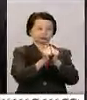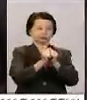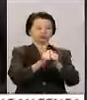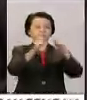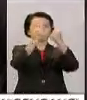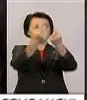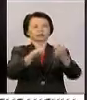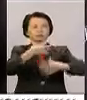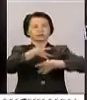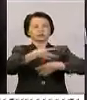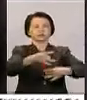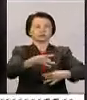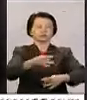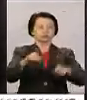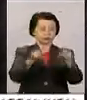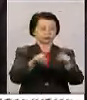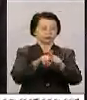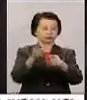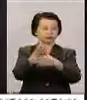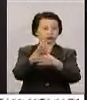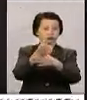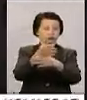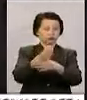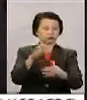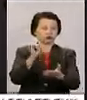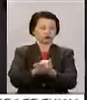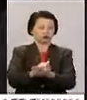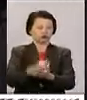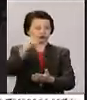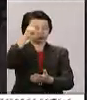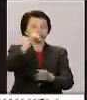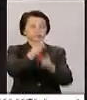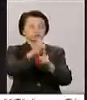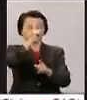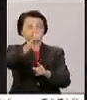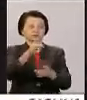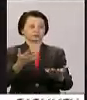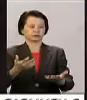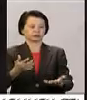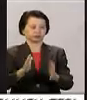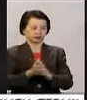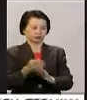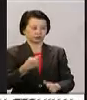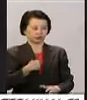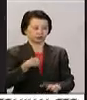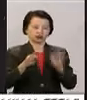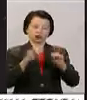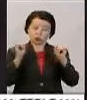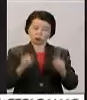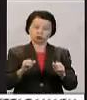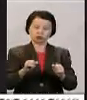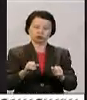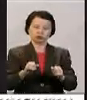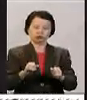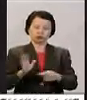saya. Bersama-sama berkongsi pentas adalah satu orang cakap mimpi jadi kenyataan. So, saya memang kalau boleh nak pergi all out